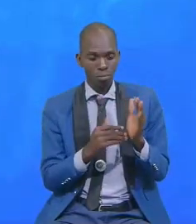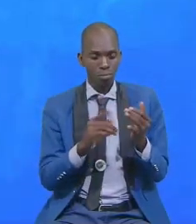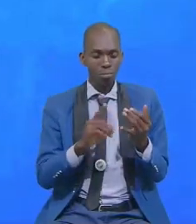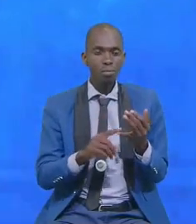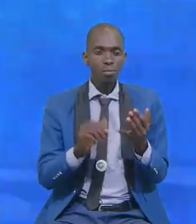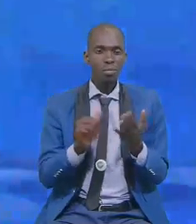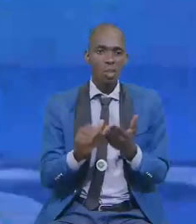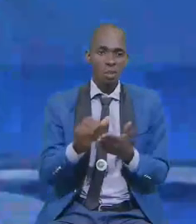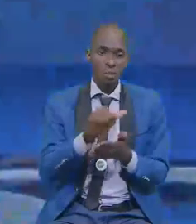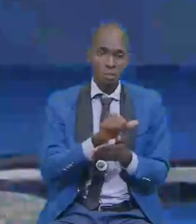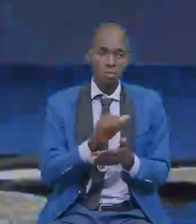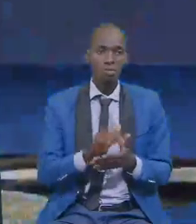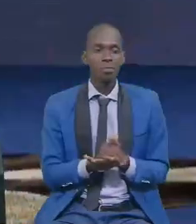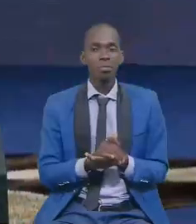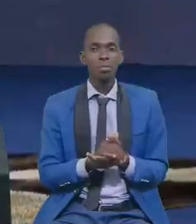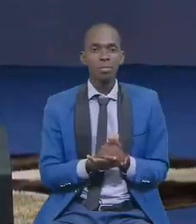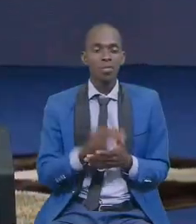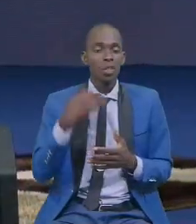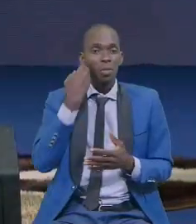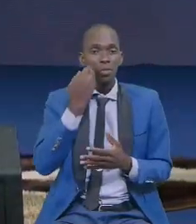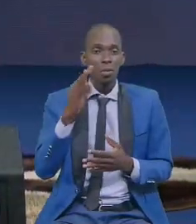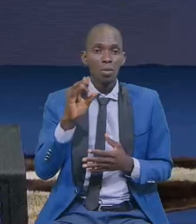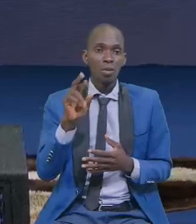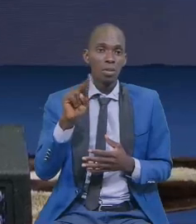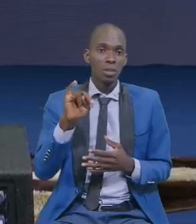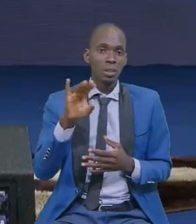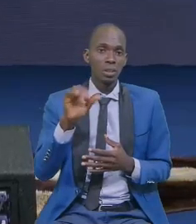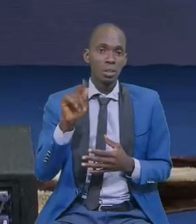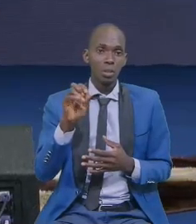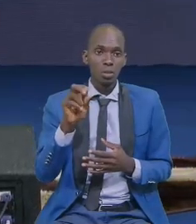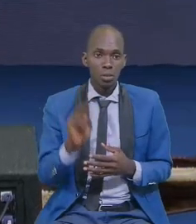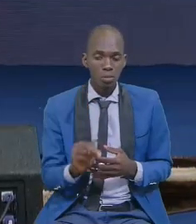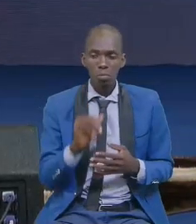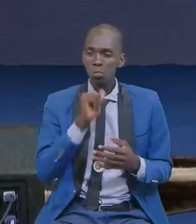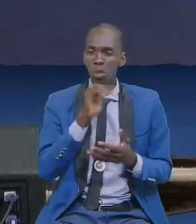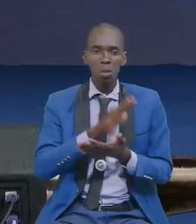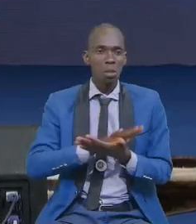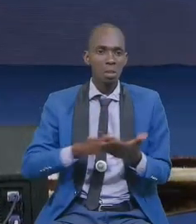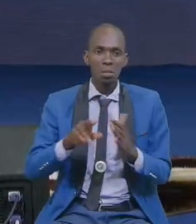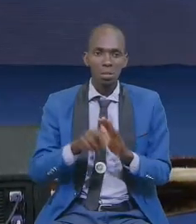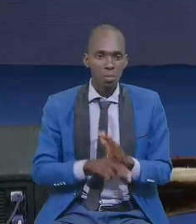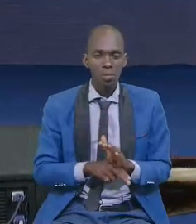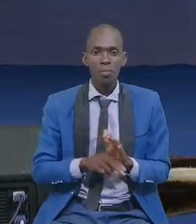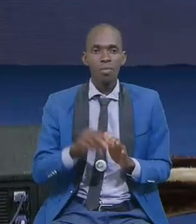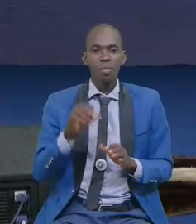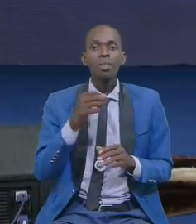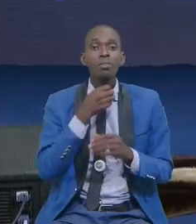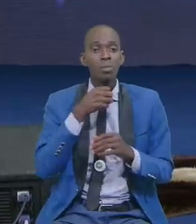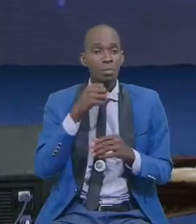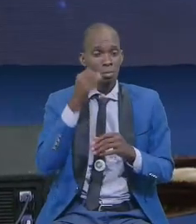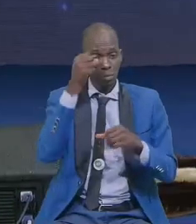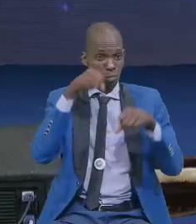l'impudicité, la fornication, l'impureté, la dissolution.